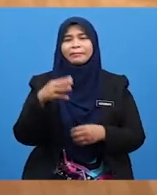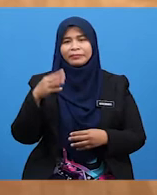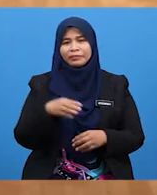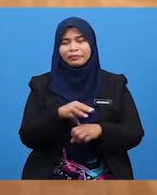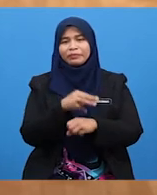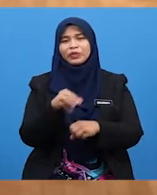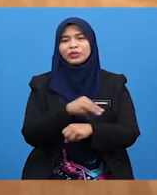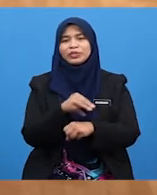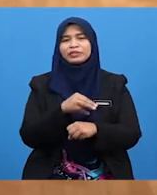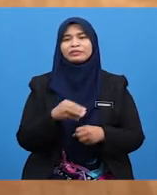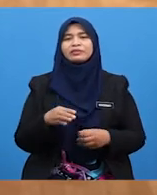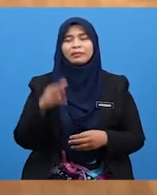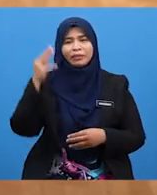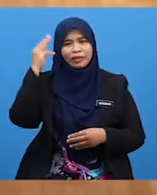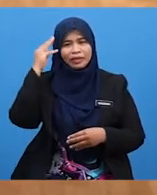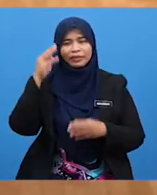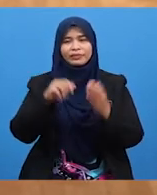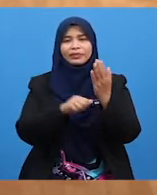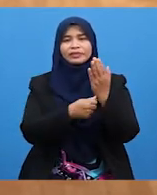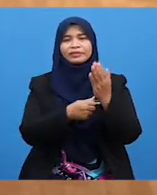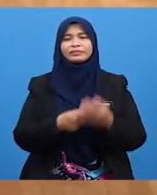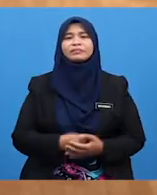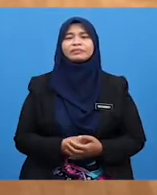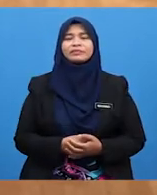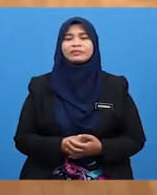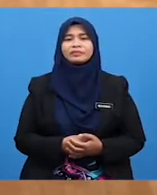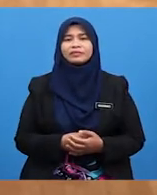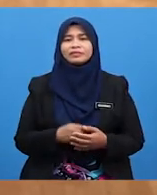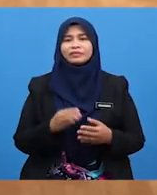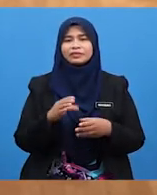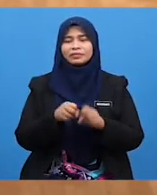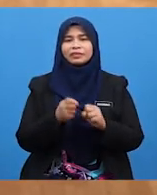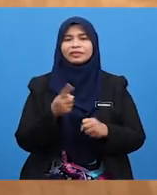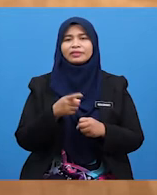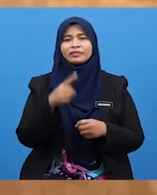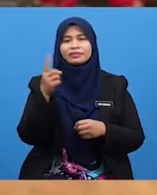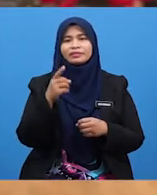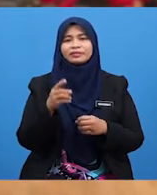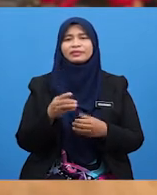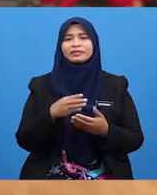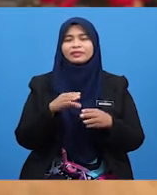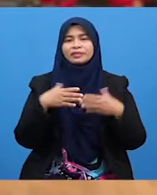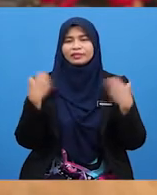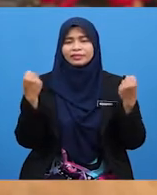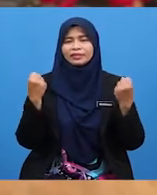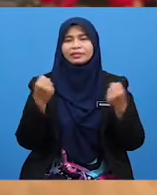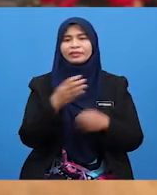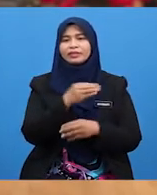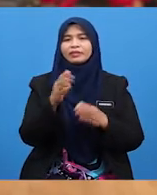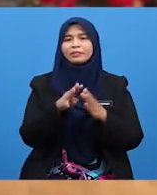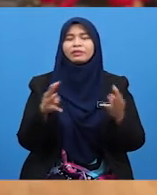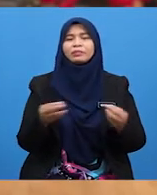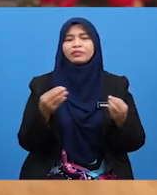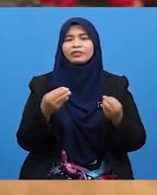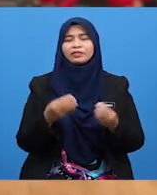ini? Saya doakan kita semua beroleh nikmat kesihatan yang baik dan sentiasa bermotivasi. Pada hari ini,